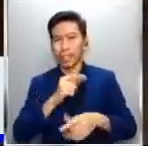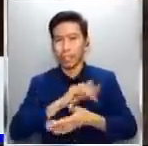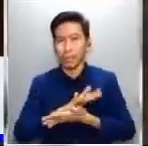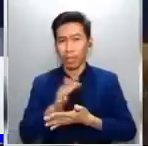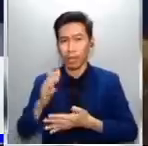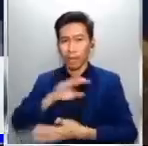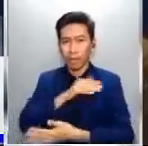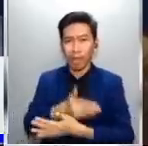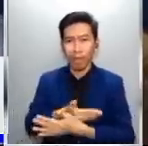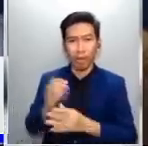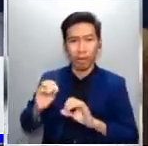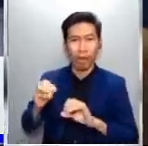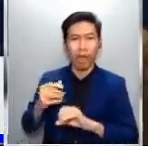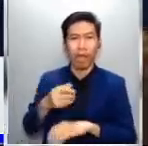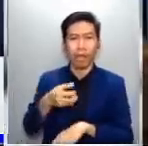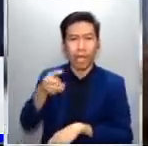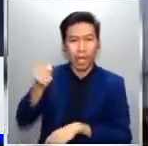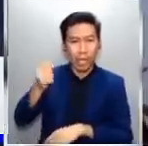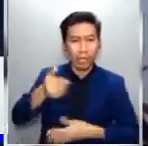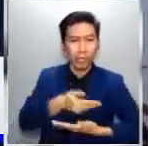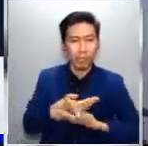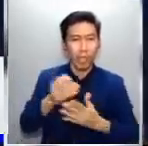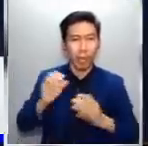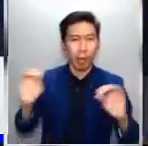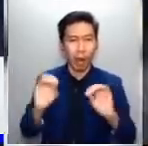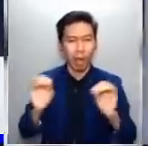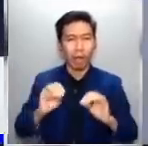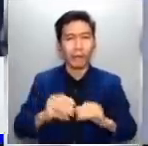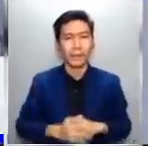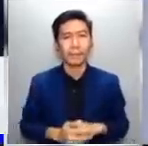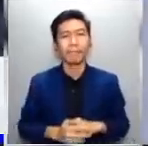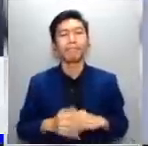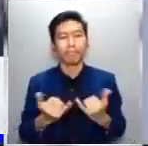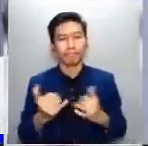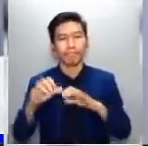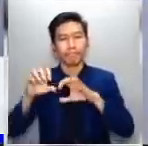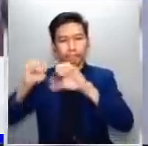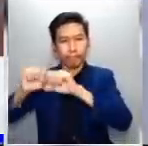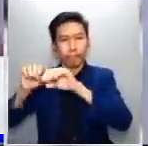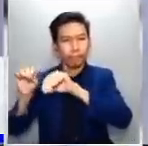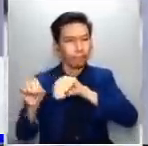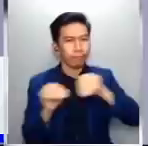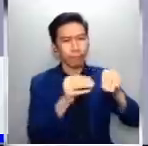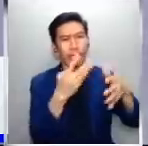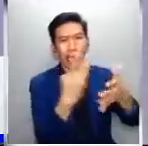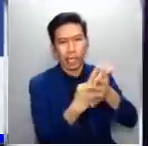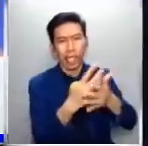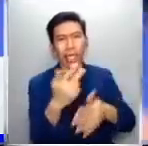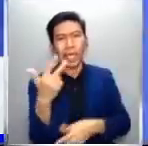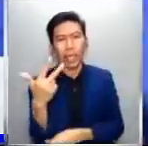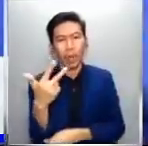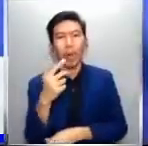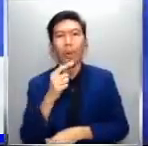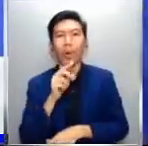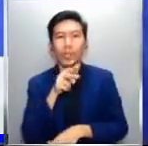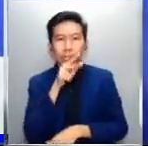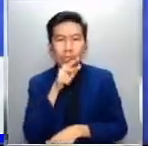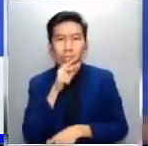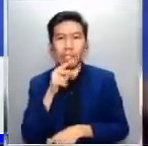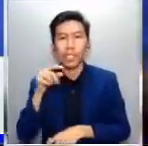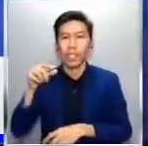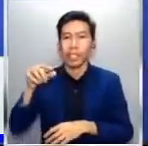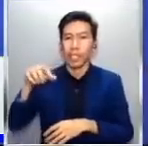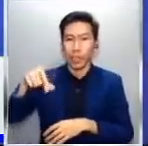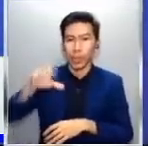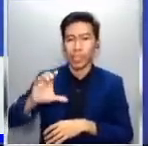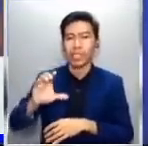ko. Nakakulong na sa CIDG QC ang tatlong suspect habang nasa pangangalaga ng QC Social Welfare Office ang mga